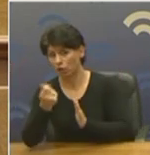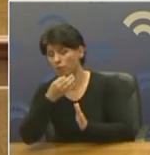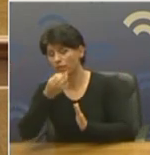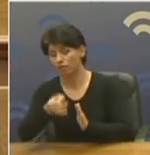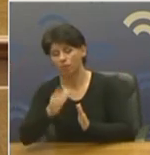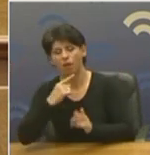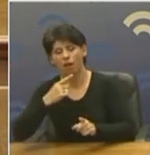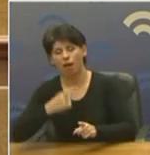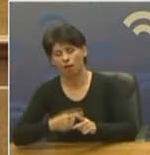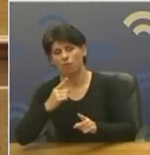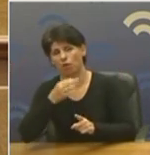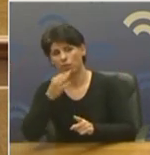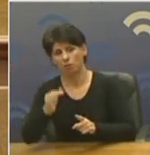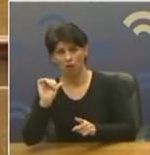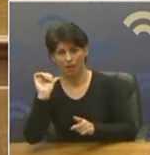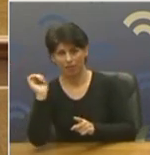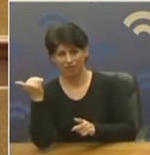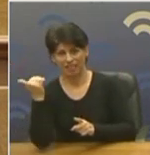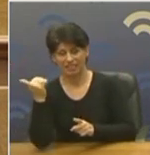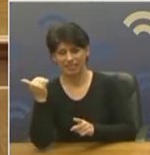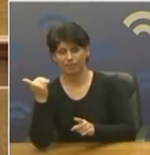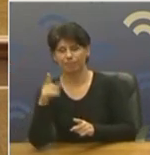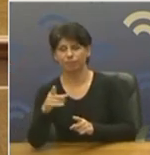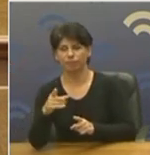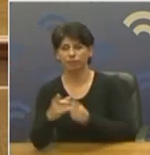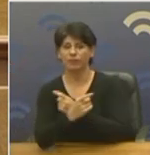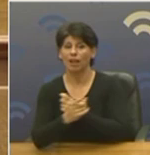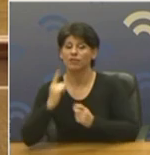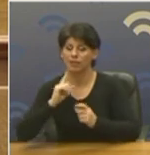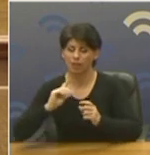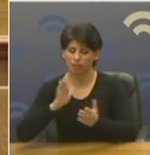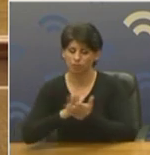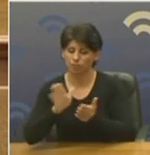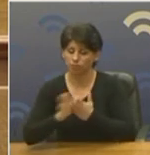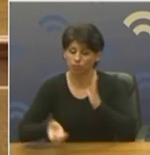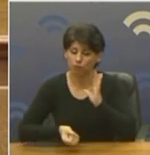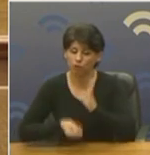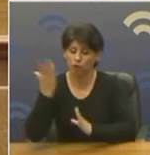όμως κάτι πολύ απλό. Χθες η Αυστρία εξέδωσε ένα νέο νόμο.